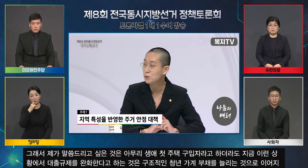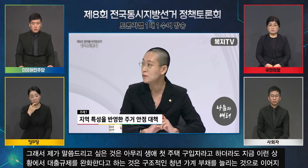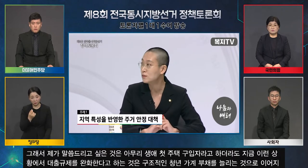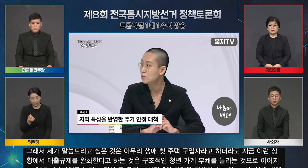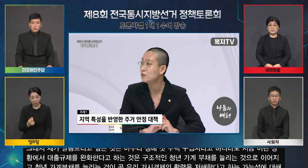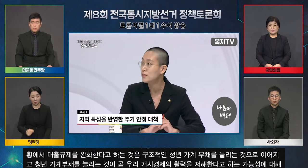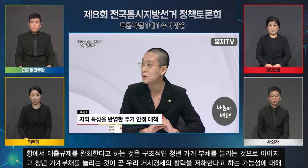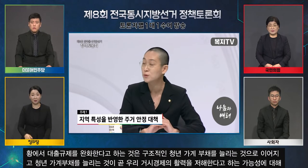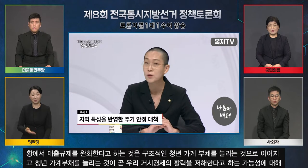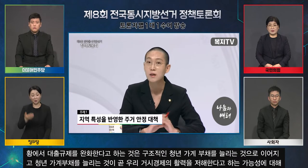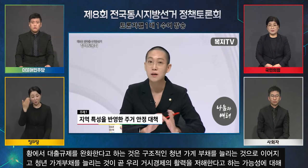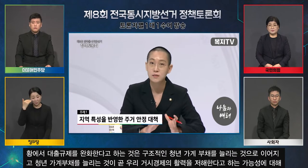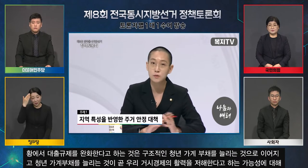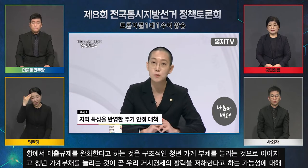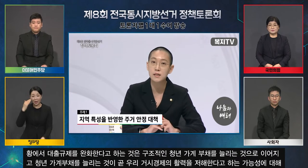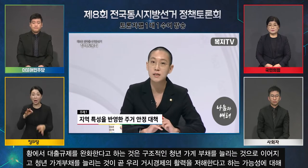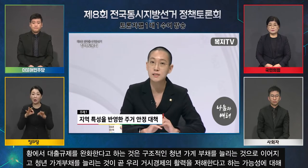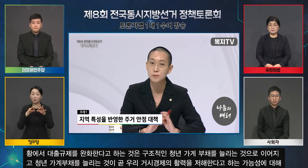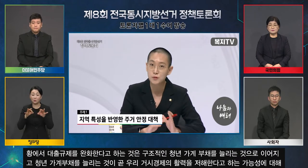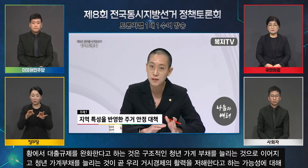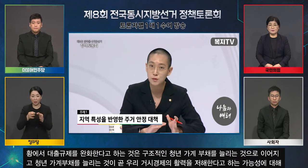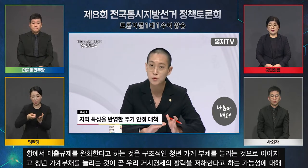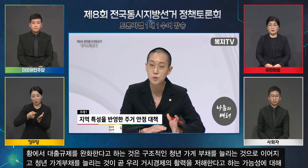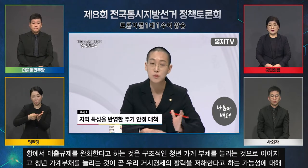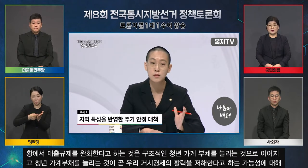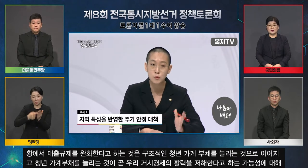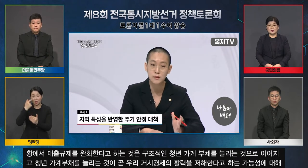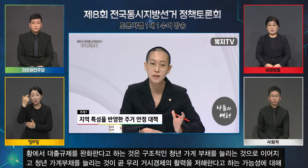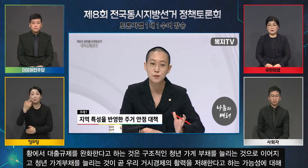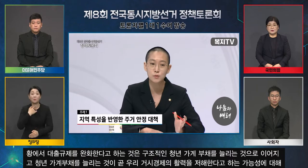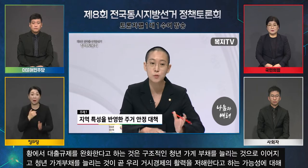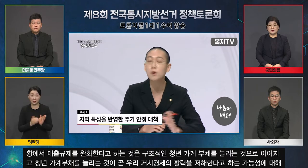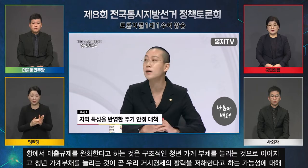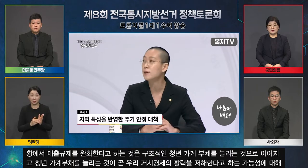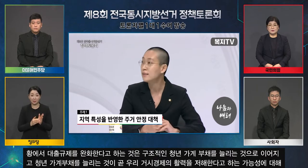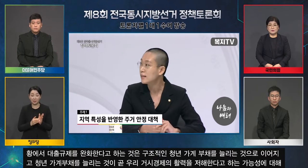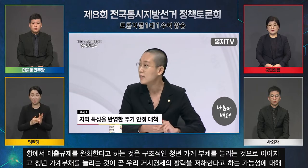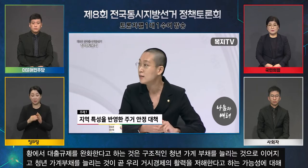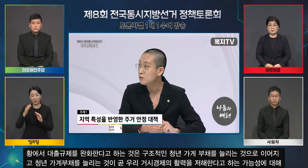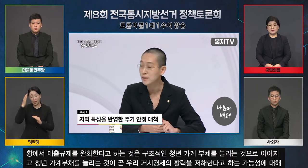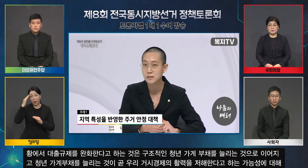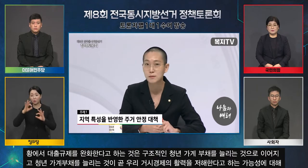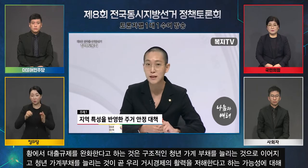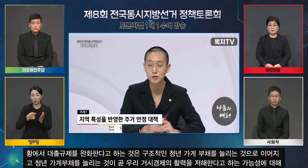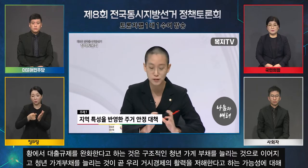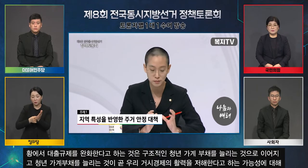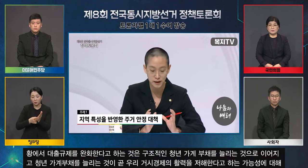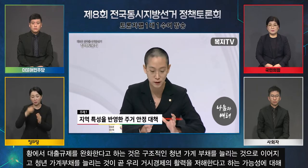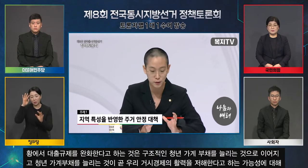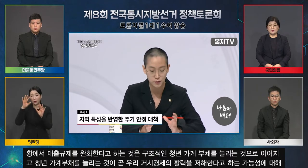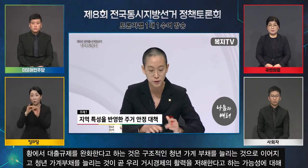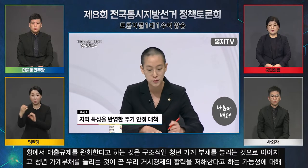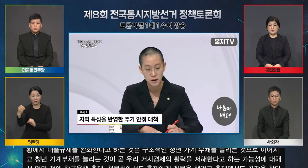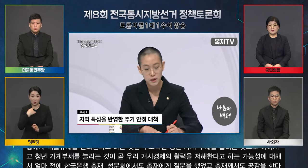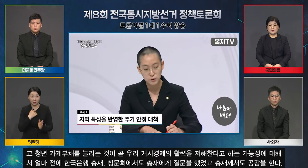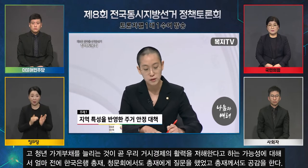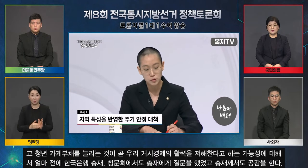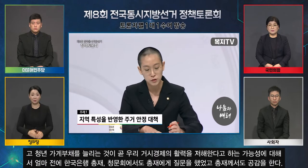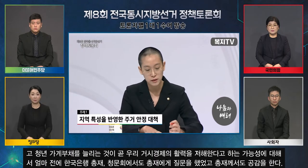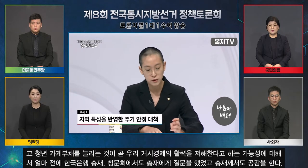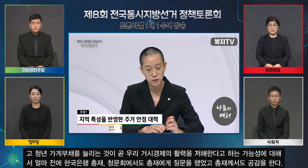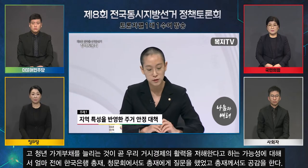한국은행 총재 청문회에서도 총재에게 질문을 했었고 총재께서도 공감을 한다 이런 말씀을 해주신 바 있거든요.